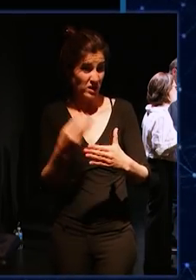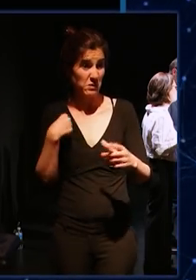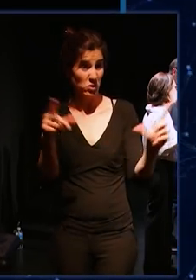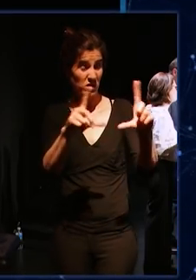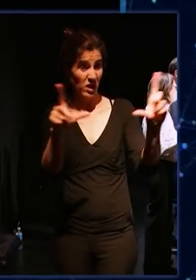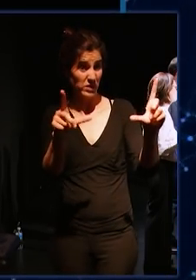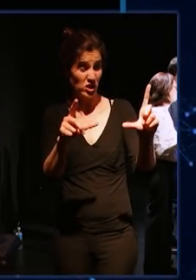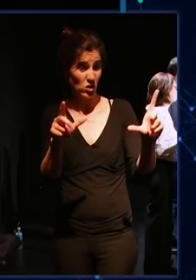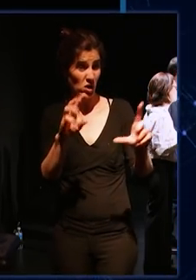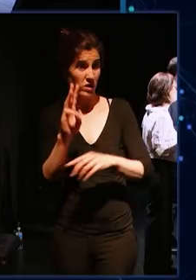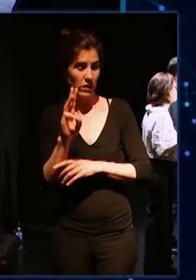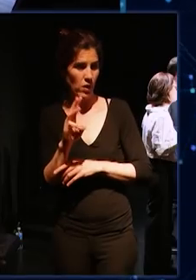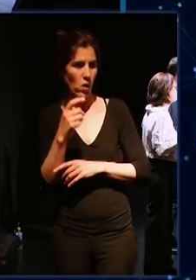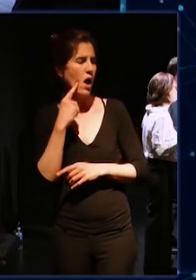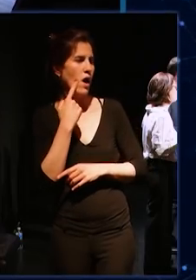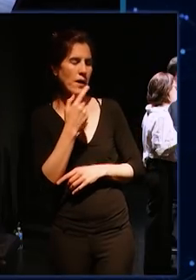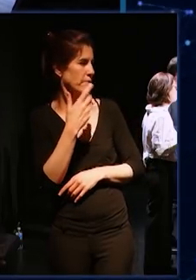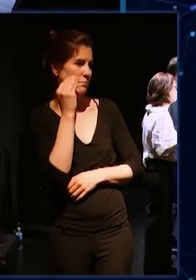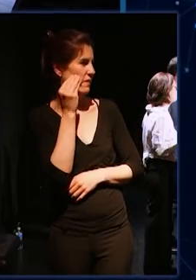Cardedeu. Però, bueno, no és cert això.